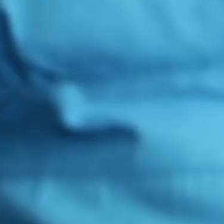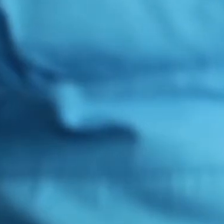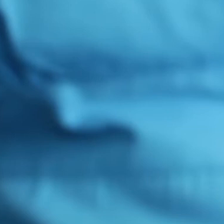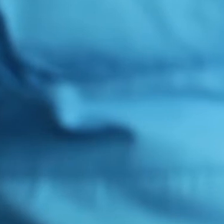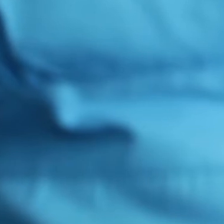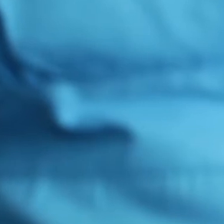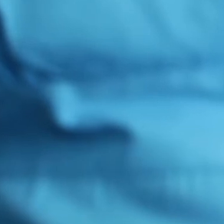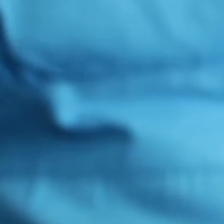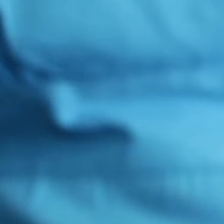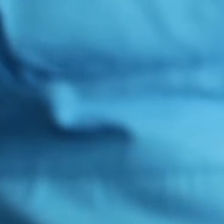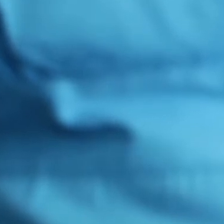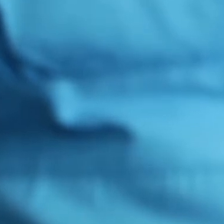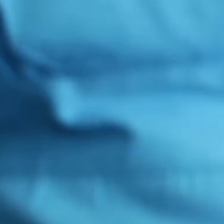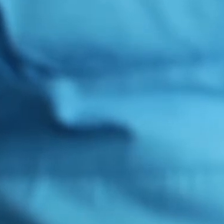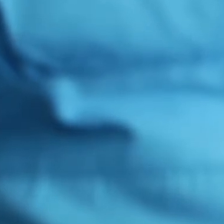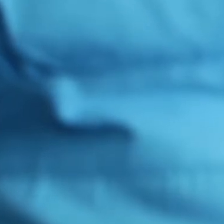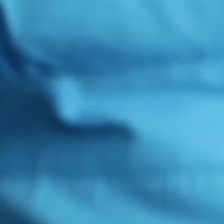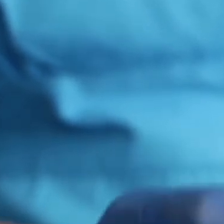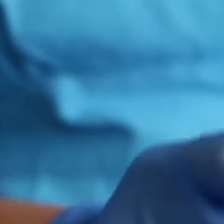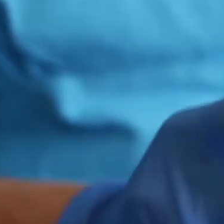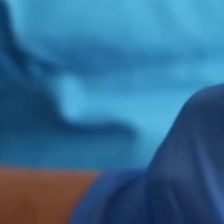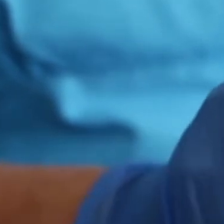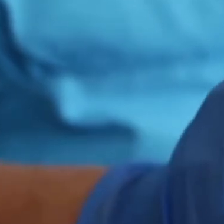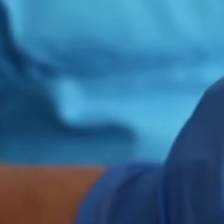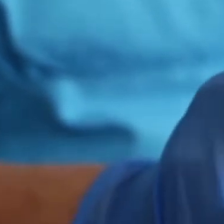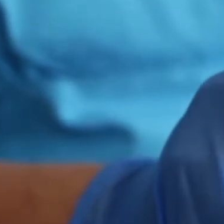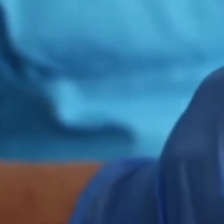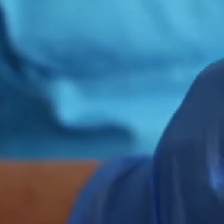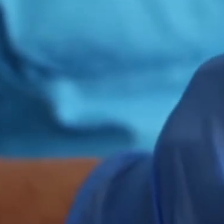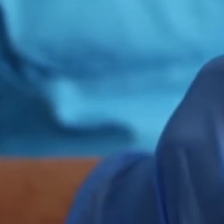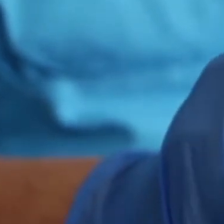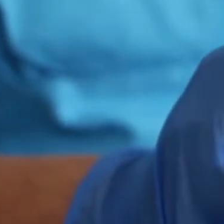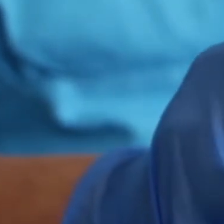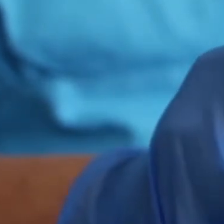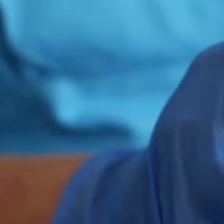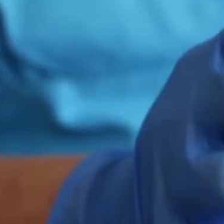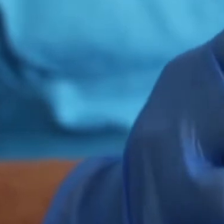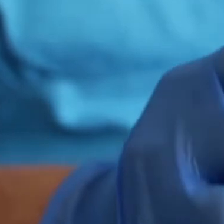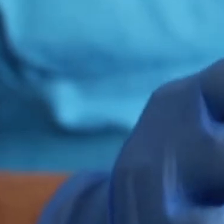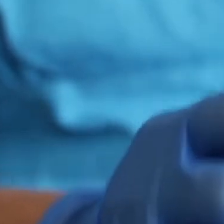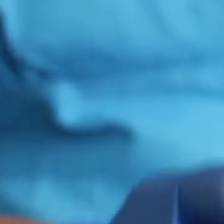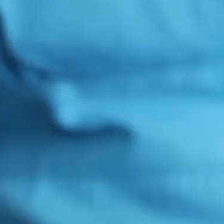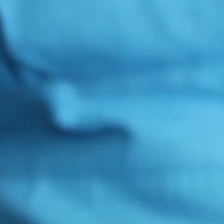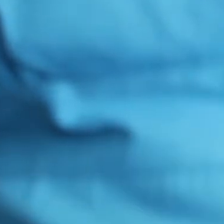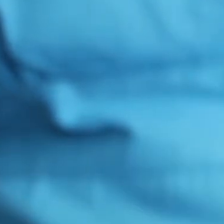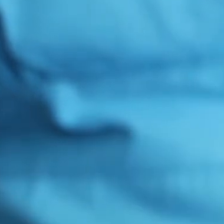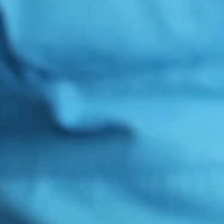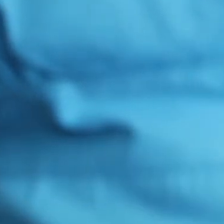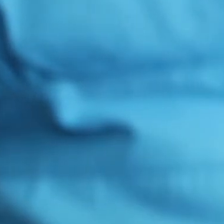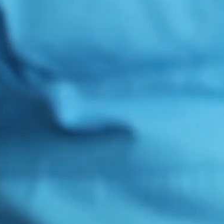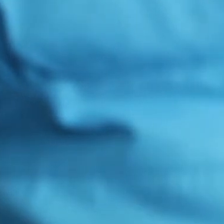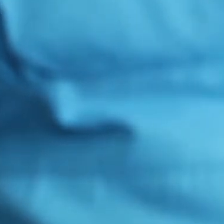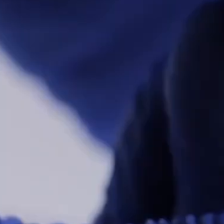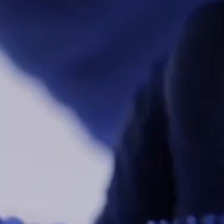δόσεις AstraZeneca έχει αναφερθεί ένα επεισόδιο αντίστοιχο που έχει χαρακτηριστεί πιθανό. Παρά